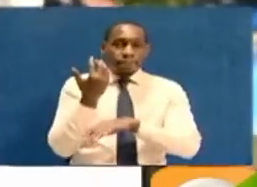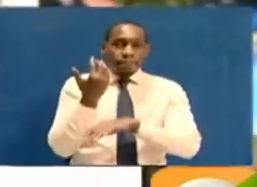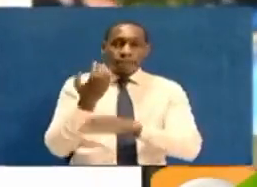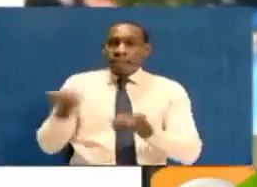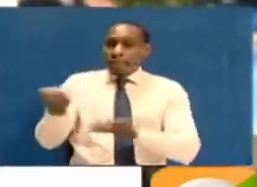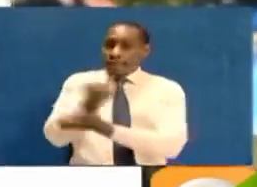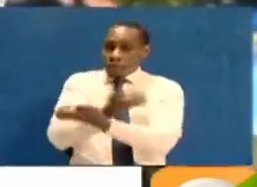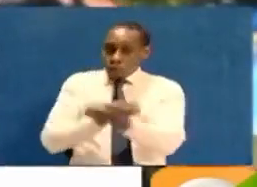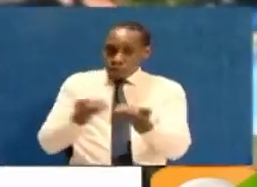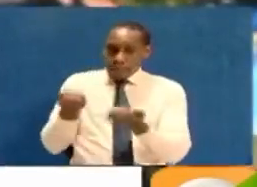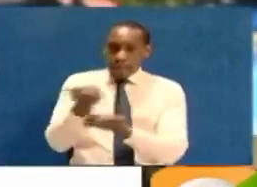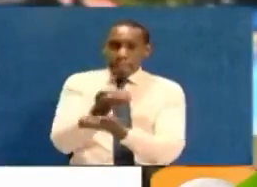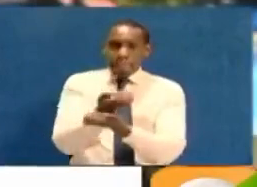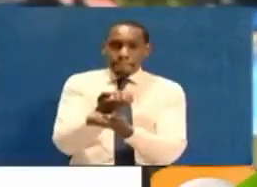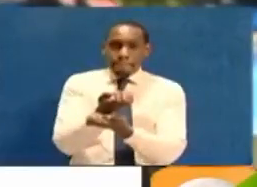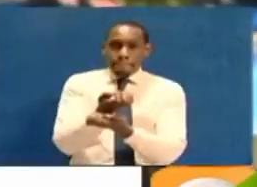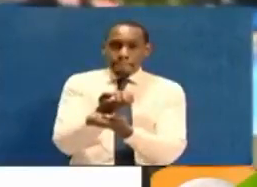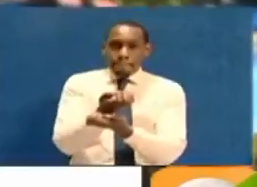economic